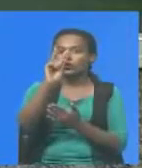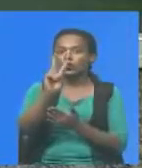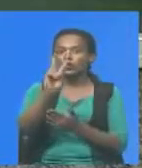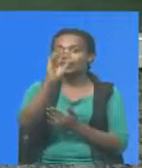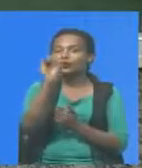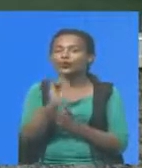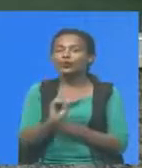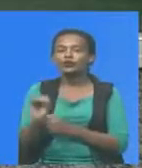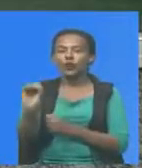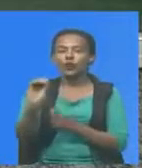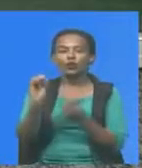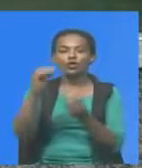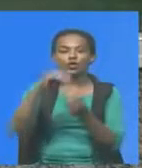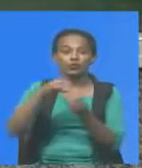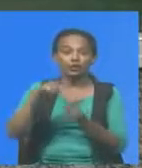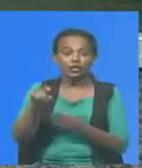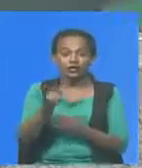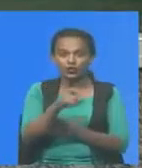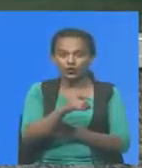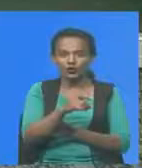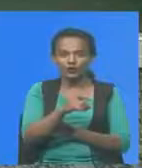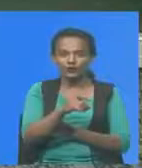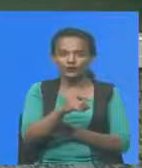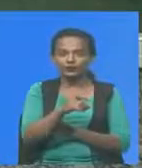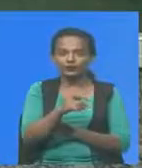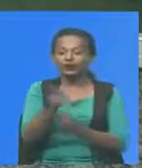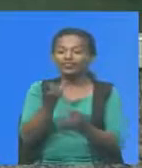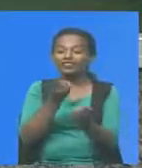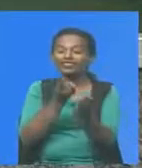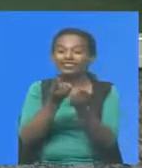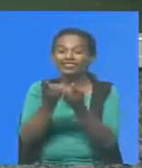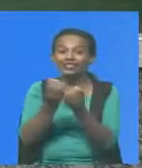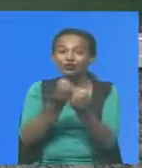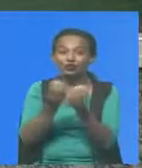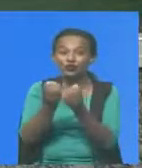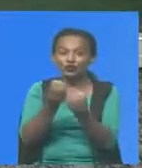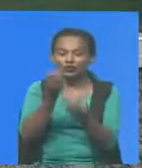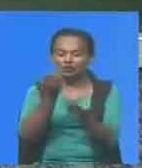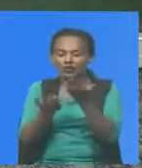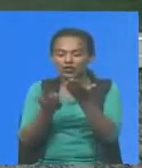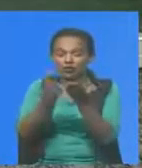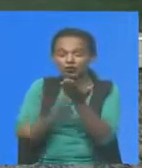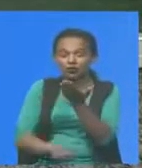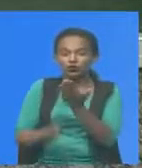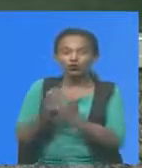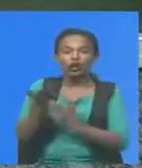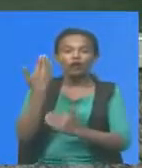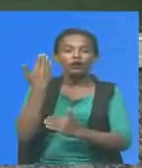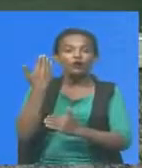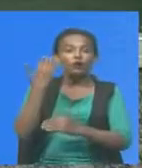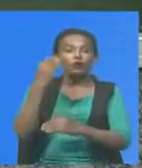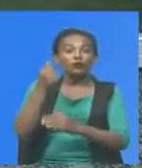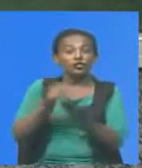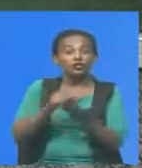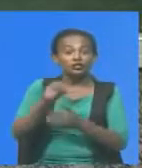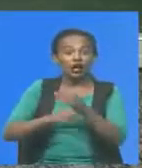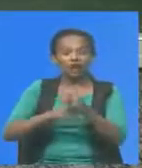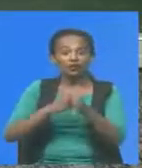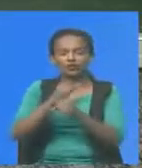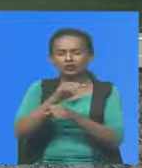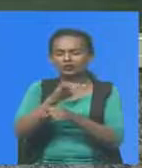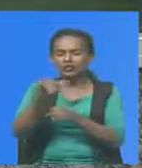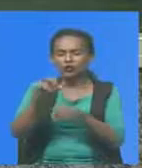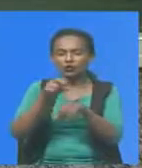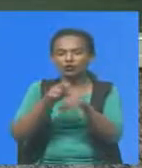በ0.02% የጨመረ ሲሆን የንግድ ሚዛን ጉድለቱ ግን ካለፈው በጀት አመት ተመሳሳይ ወቅት ጋር